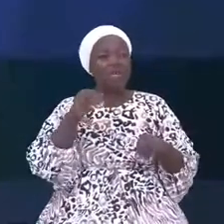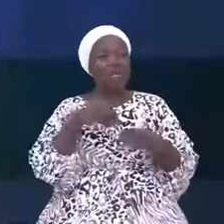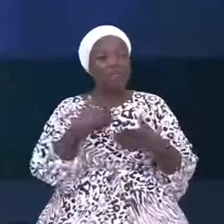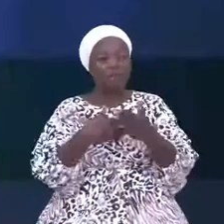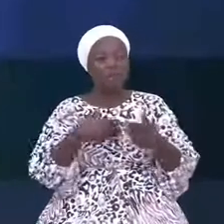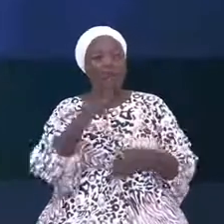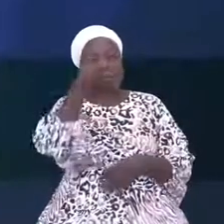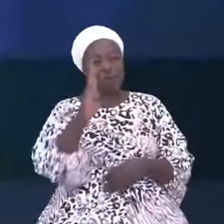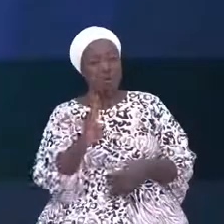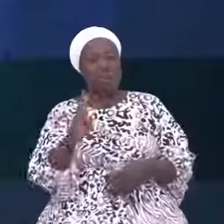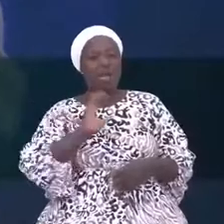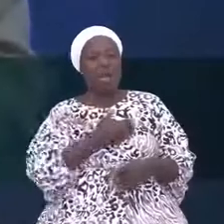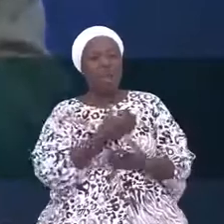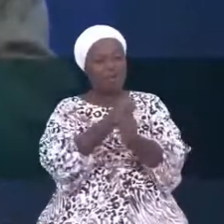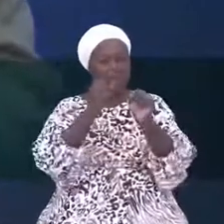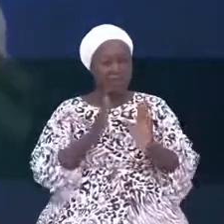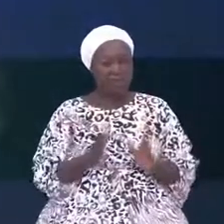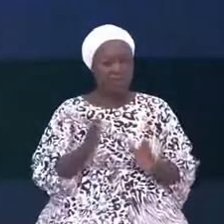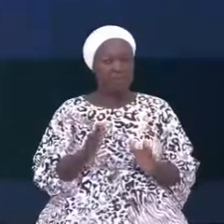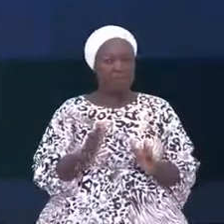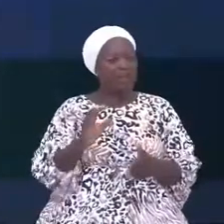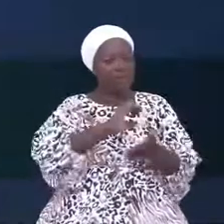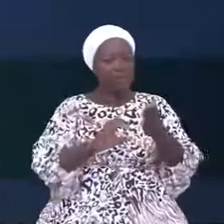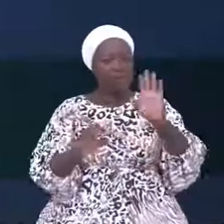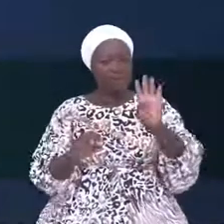agréable devant Dieu notre Sauveur.